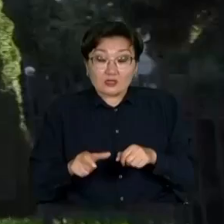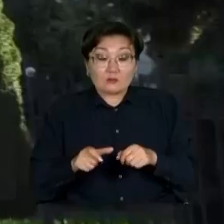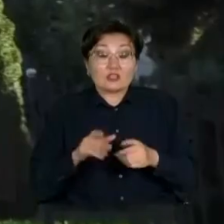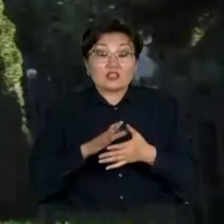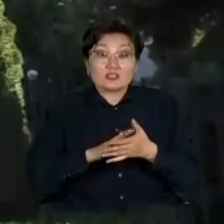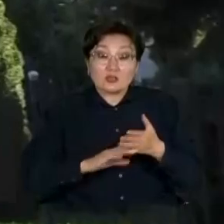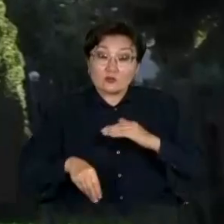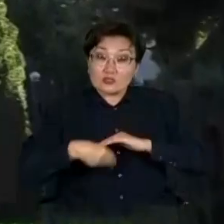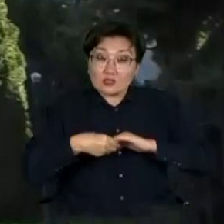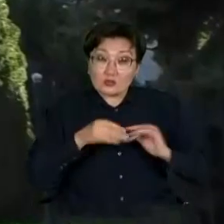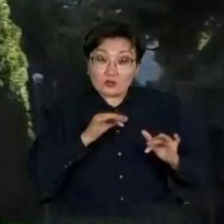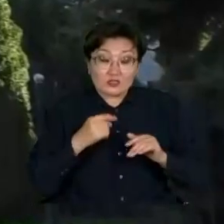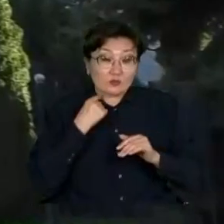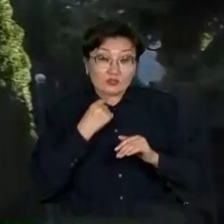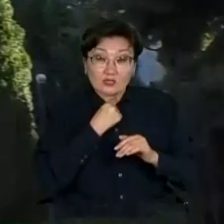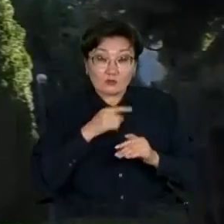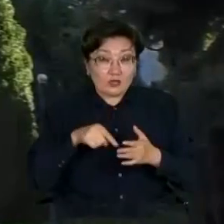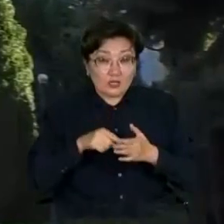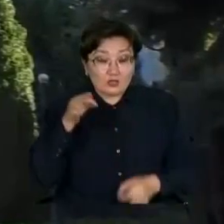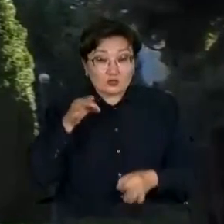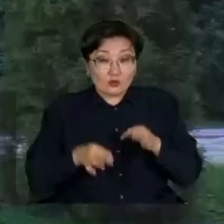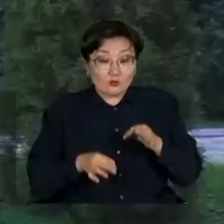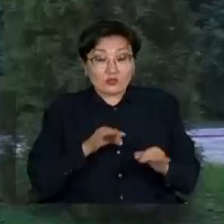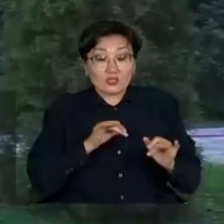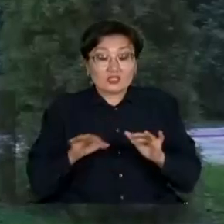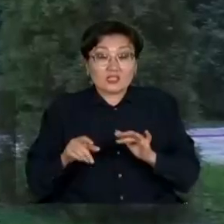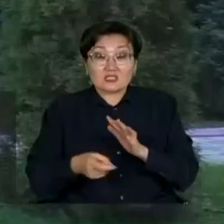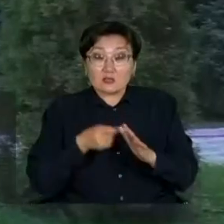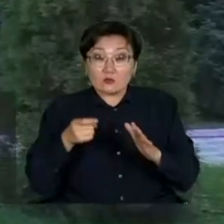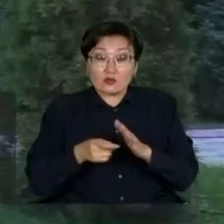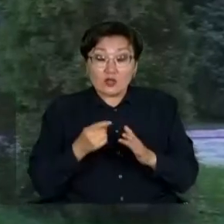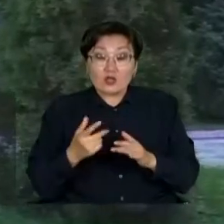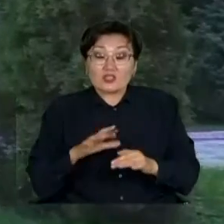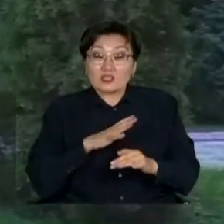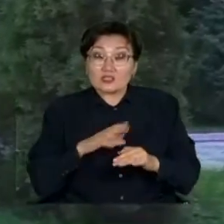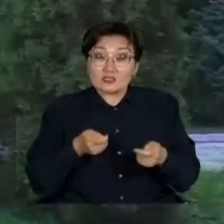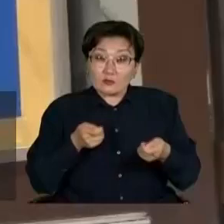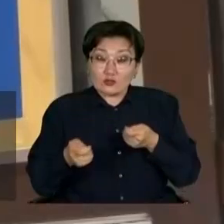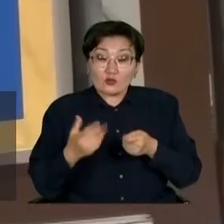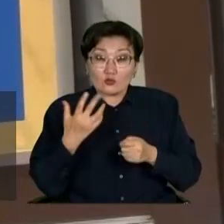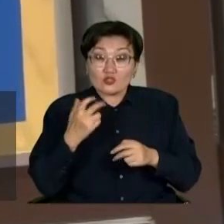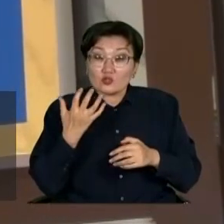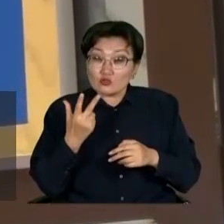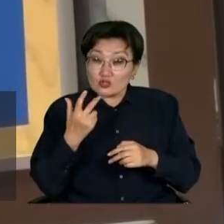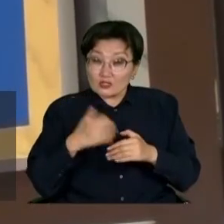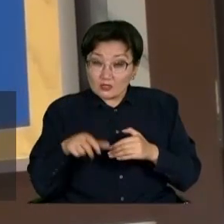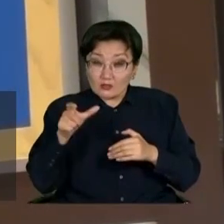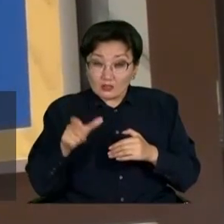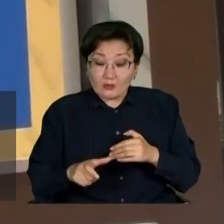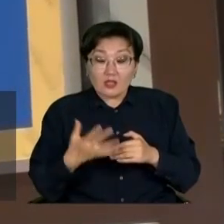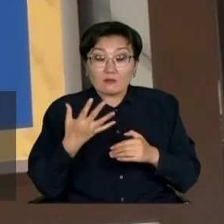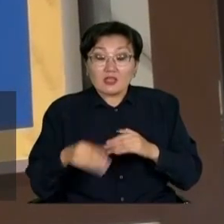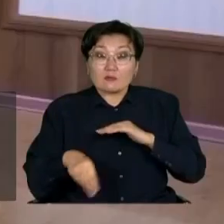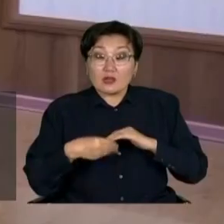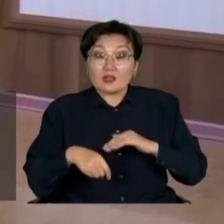жалғасқан жемқорлық ісі Талдықорған қалалық сотында қаралып, экс басшы мен 3 делдал және 5 пара берушіге қатысты үкім жарияланды.